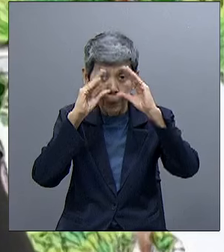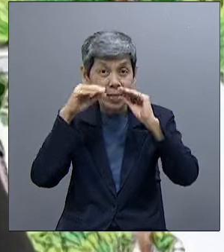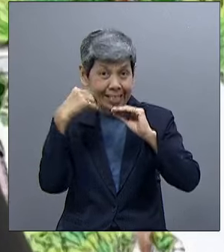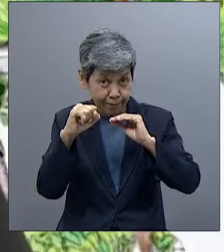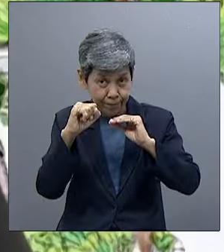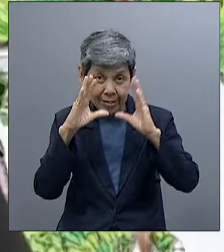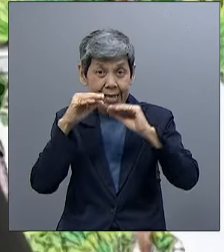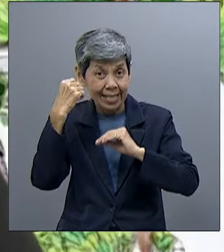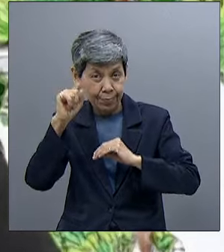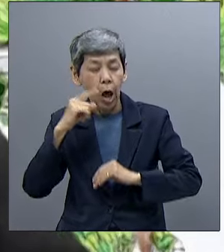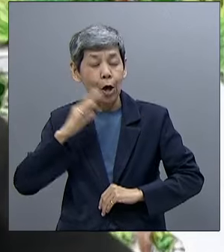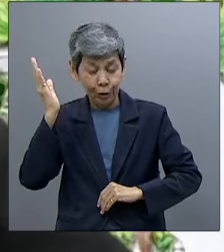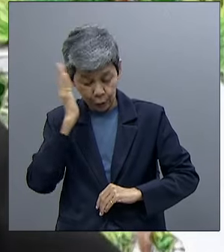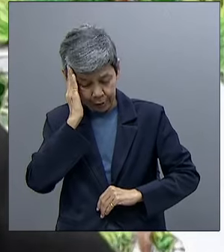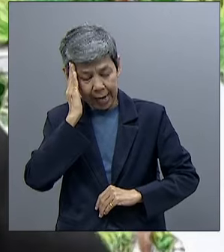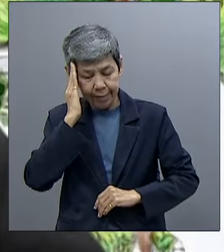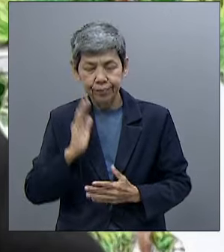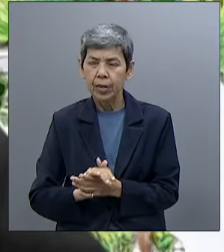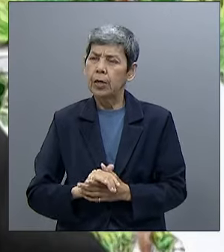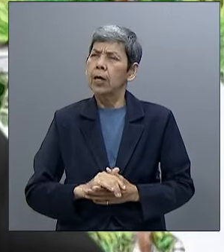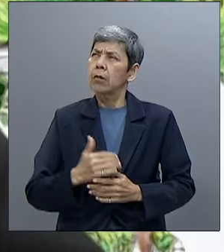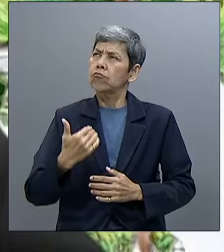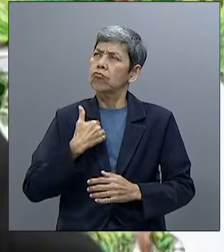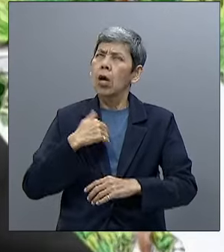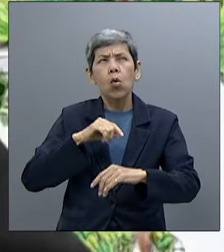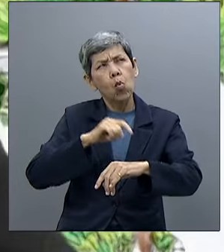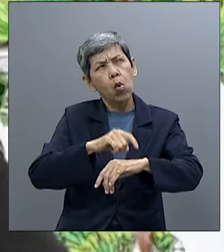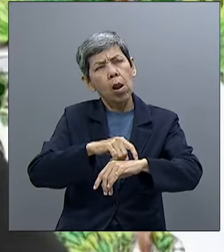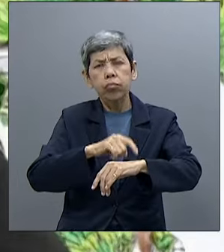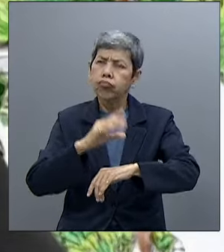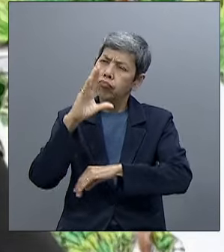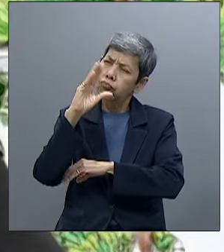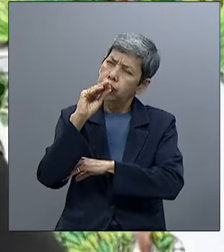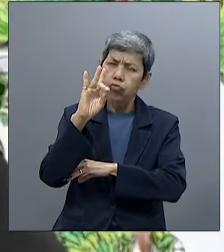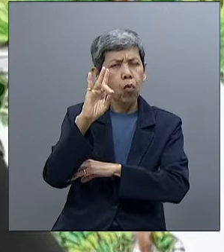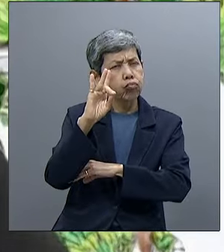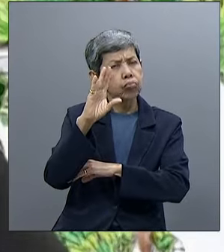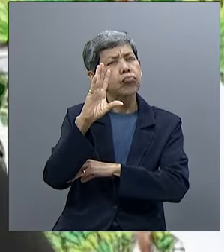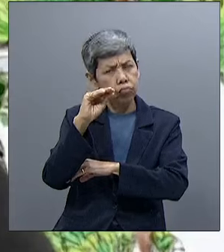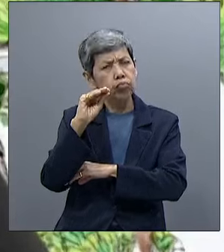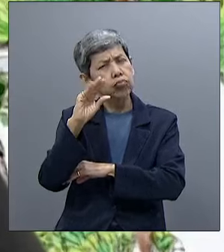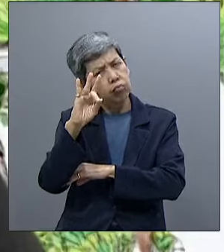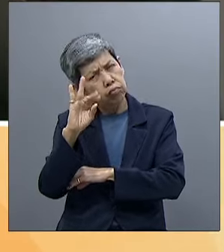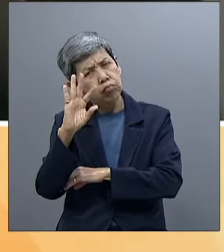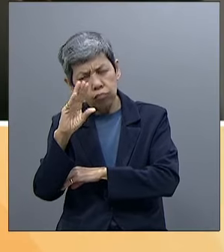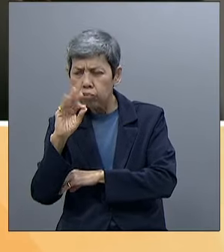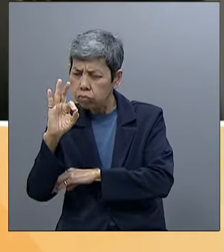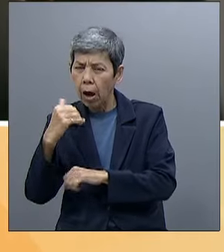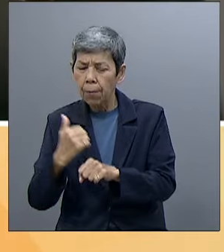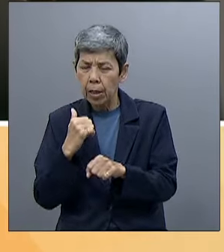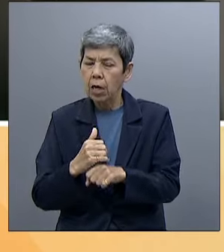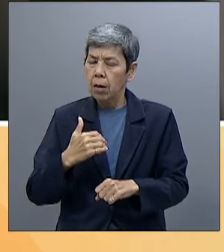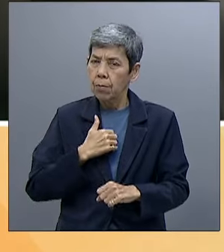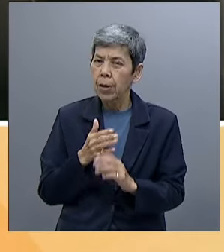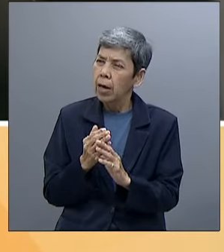2300นคล้ายๆแบบนี้ใช่มั้ยคะอาการมันมักจะเกิดช่วงประมาณสัก 2-21ทนอ่ะค่ะแล้วก็หรือบางคนเนี่ยก็อาจจะเกิด